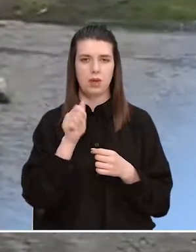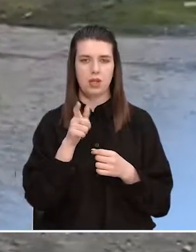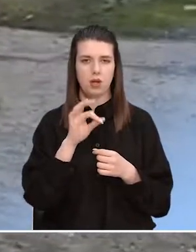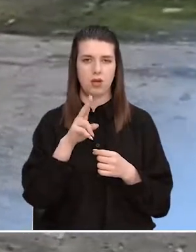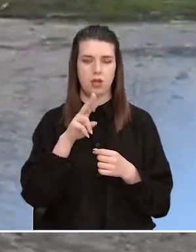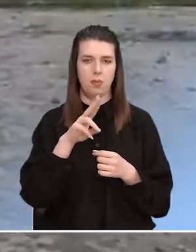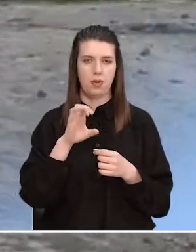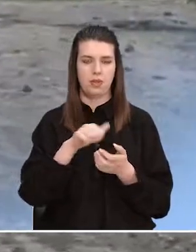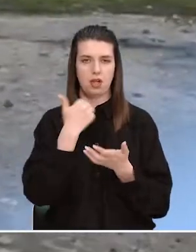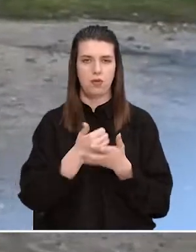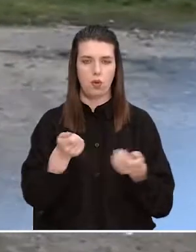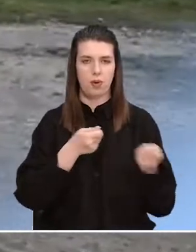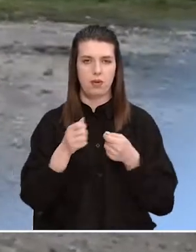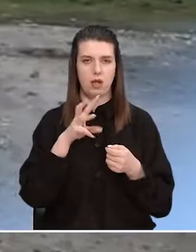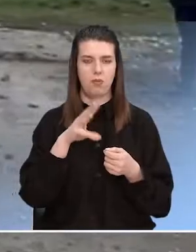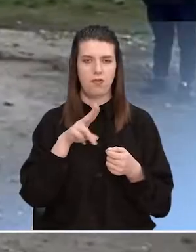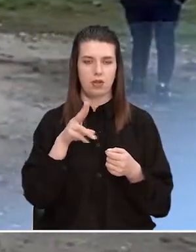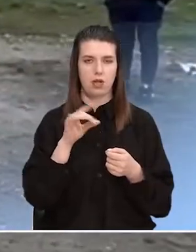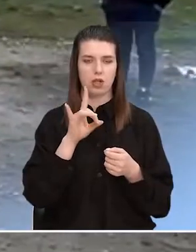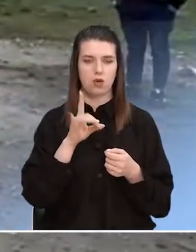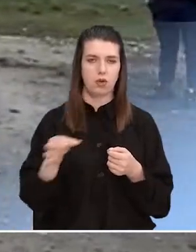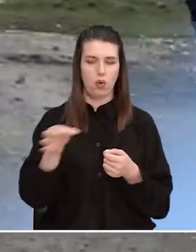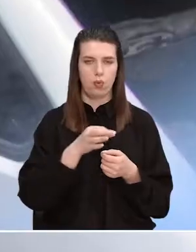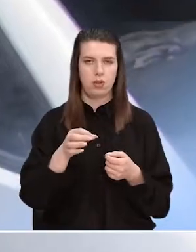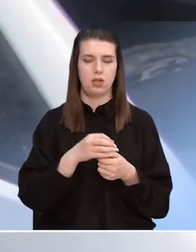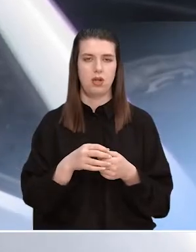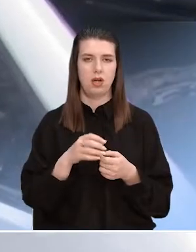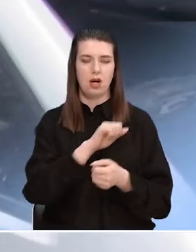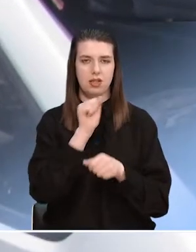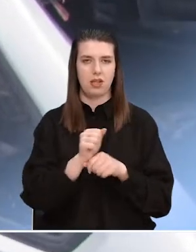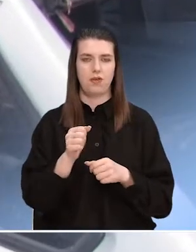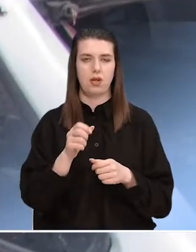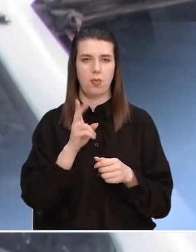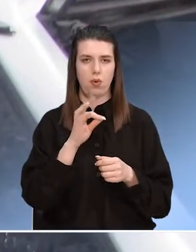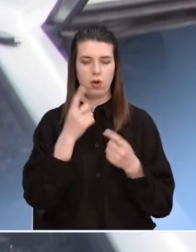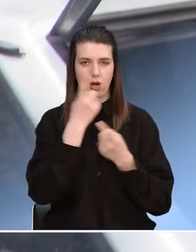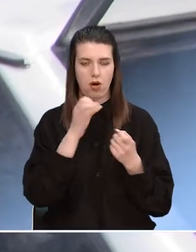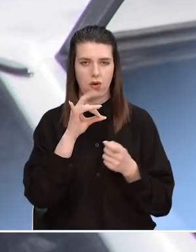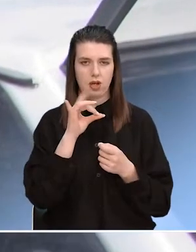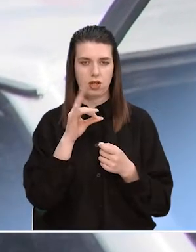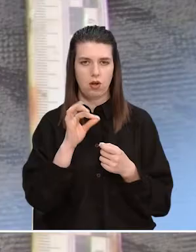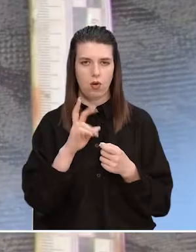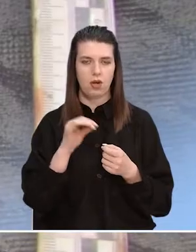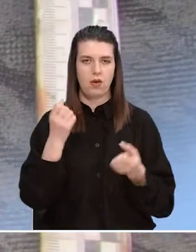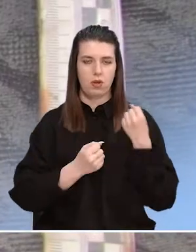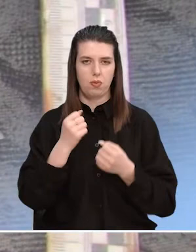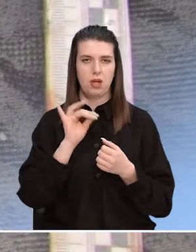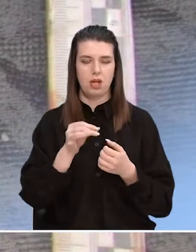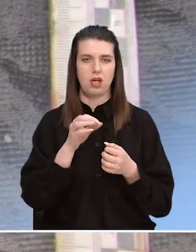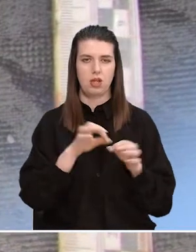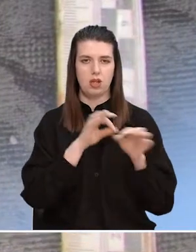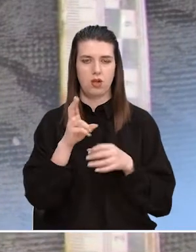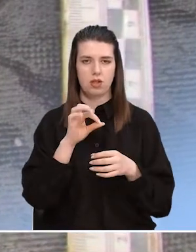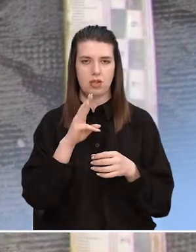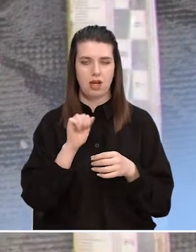отдельного специального батальона дпс гибдд главного управления мвд россии по ростовской области остановили по поступившей ориентировки